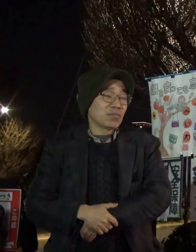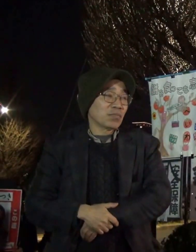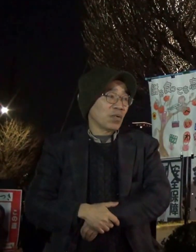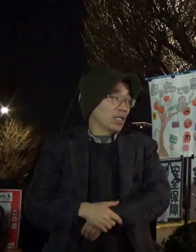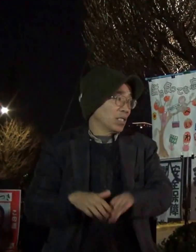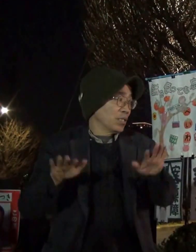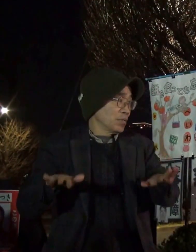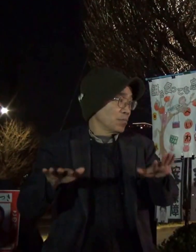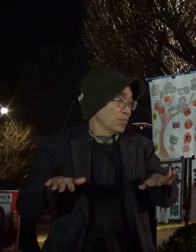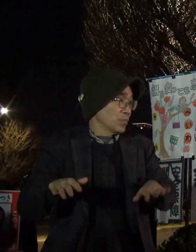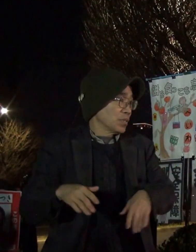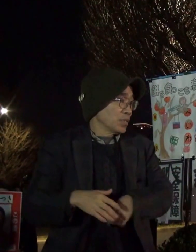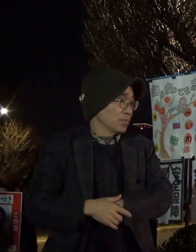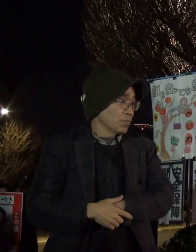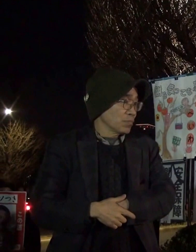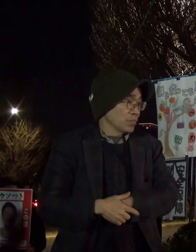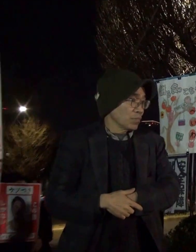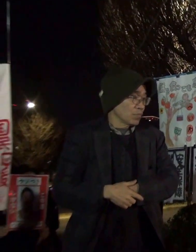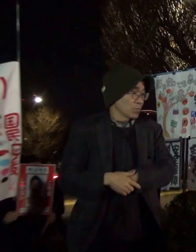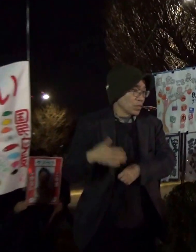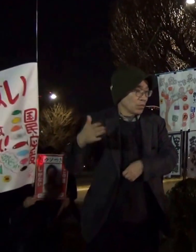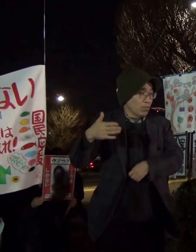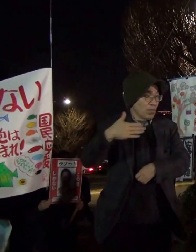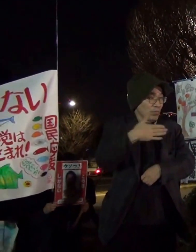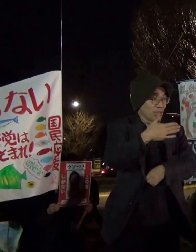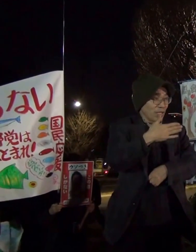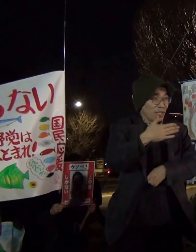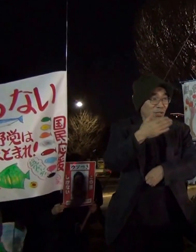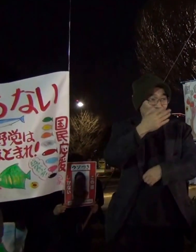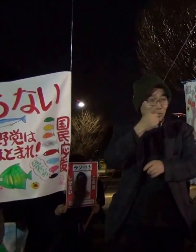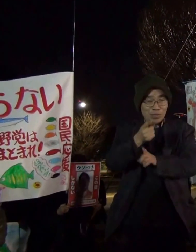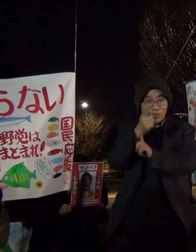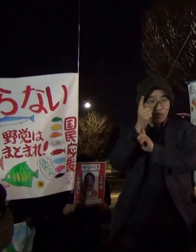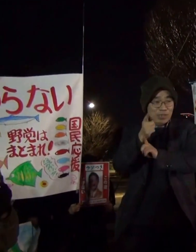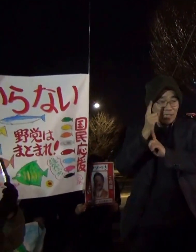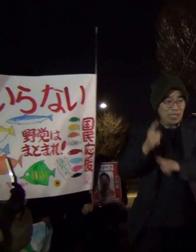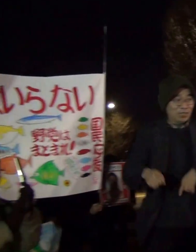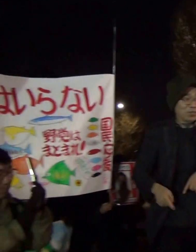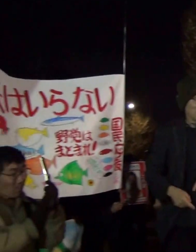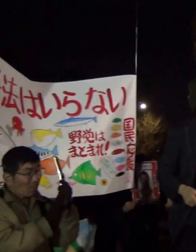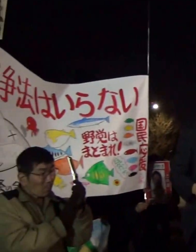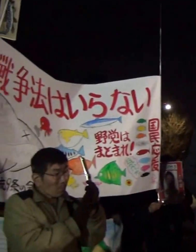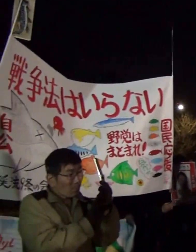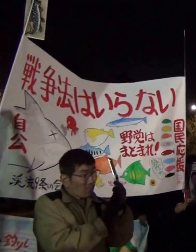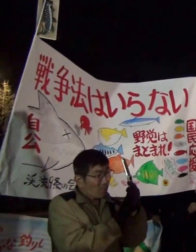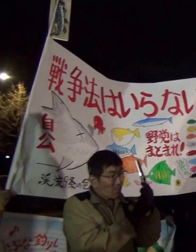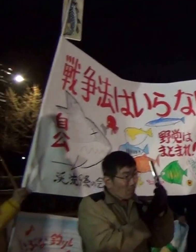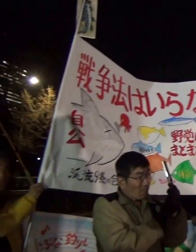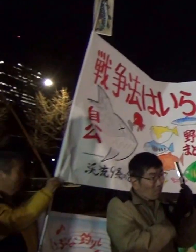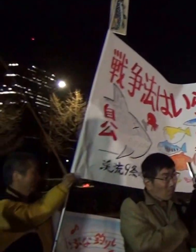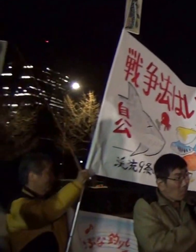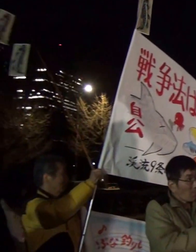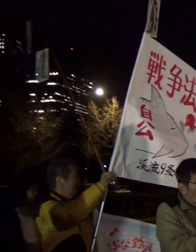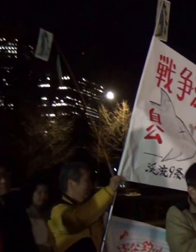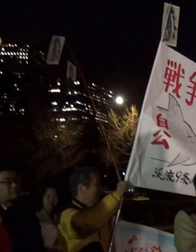では今日は先ほどねお魚が泳いでます釣り竿の皆さんです。お願いします。